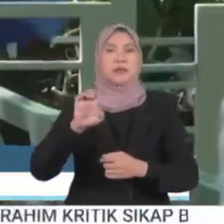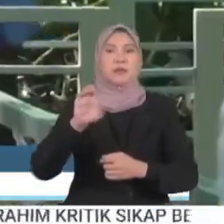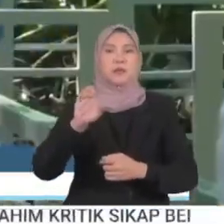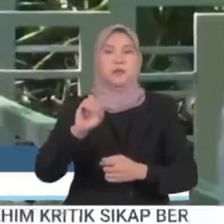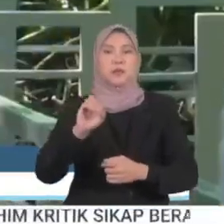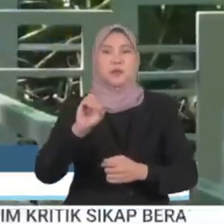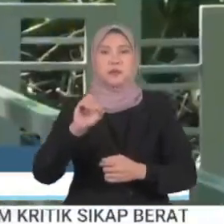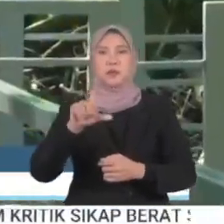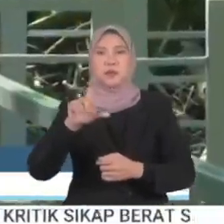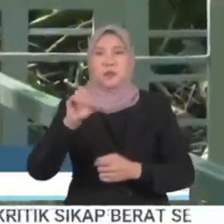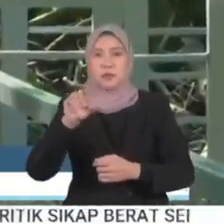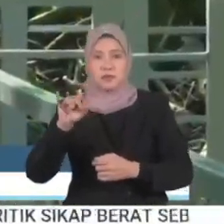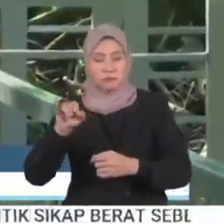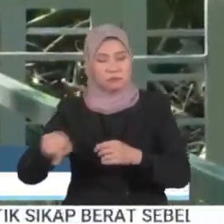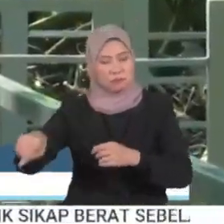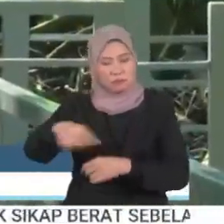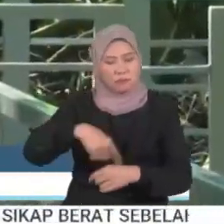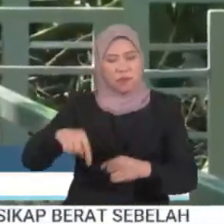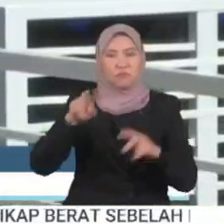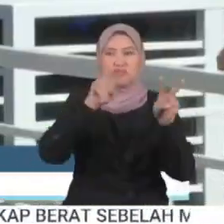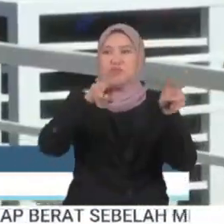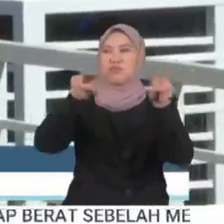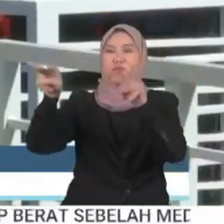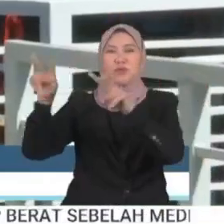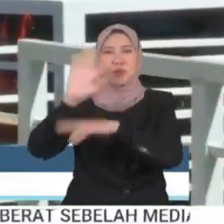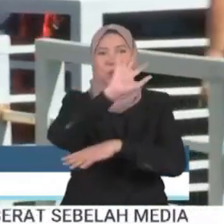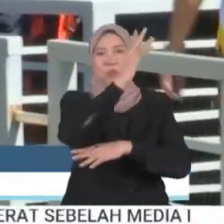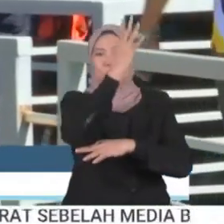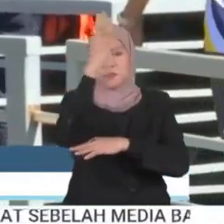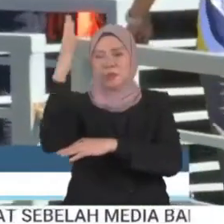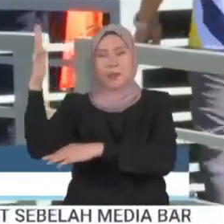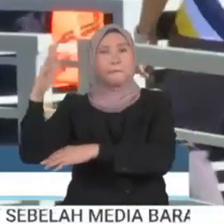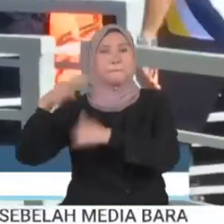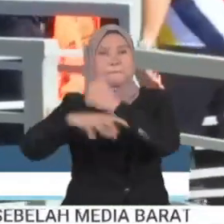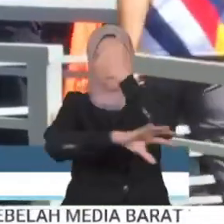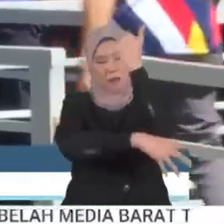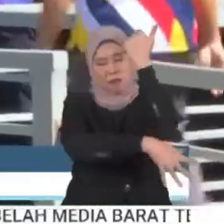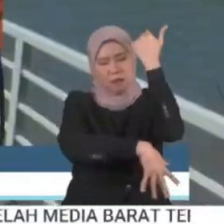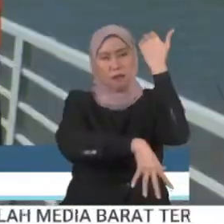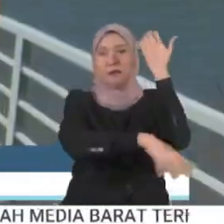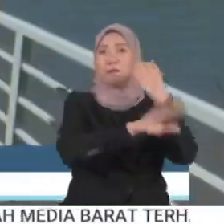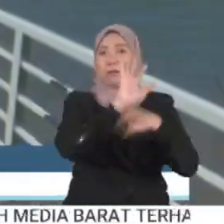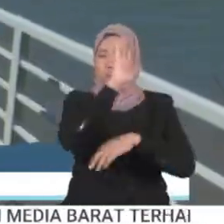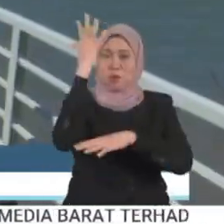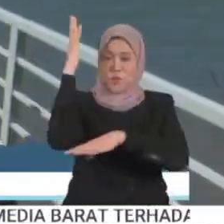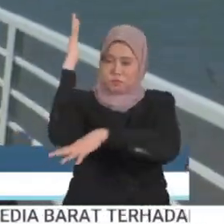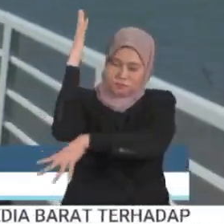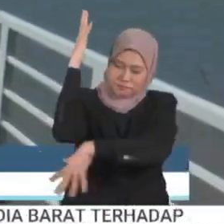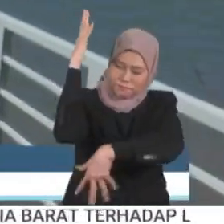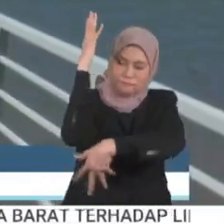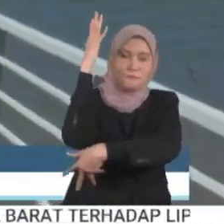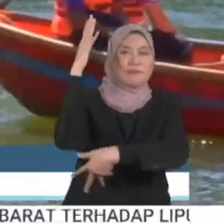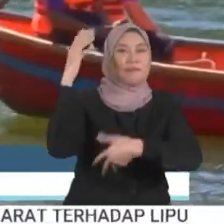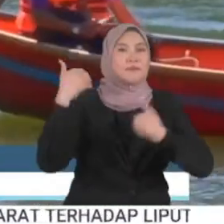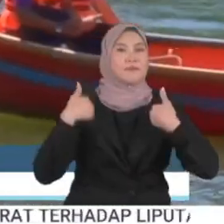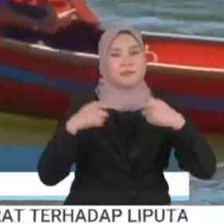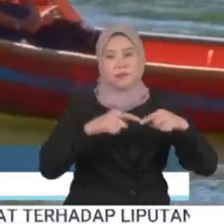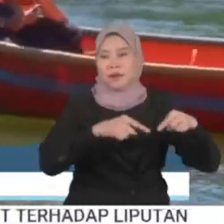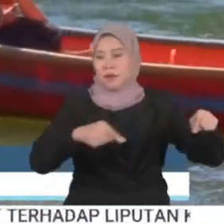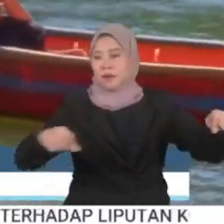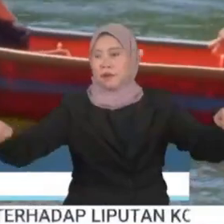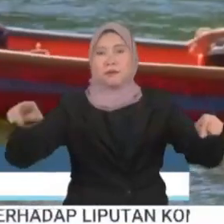bakau Kina benua untuk Menikmati keindahan panorama hutan paya bakau menerusi Titian sepanjang 400